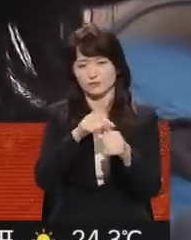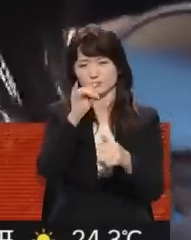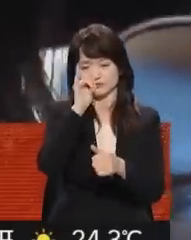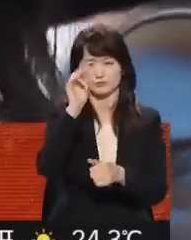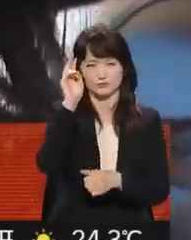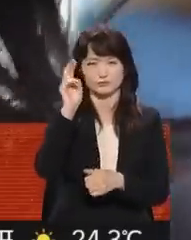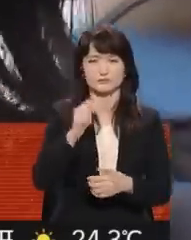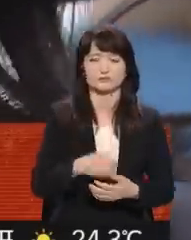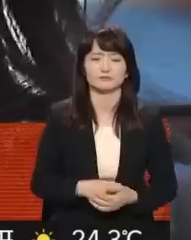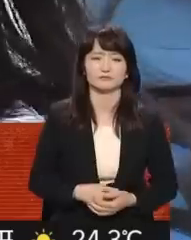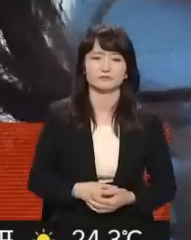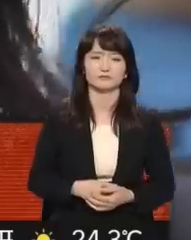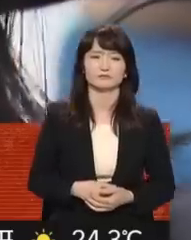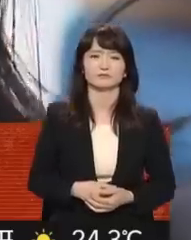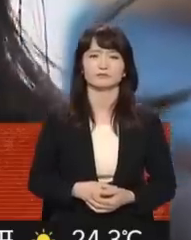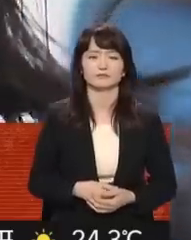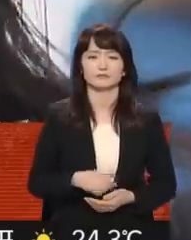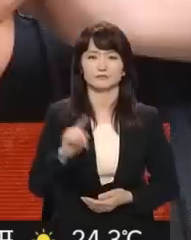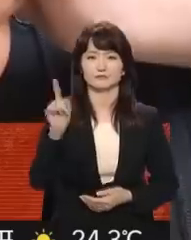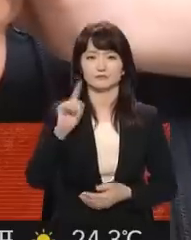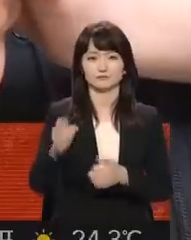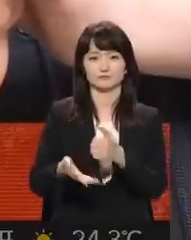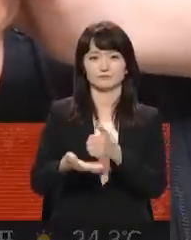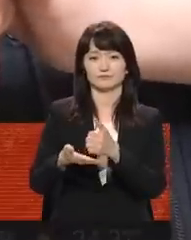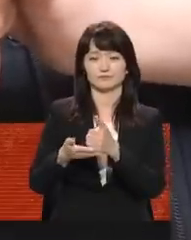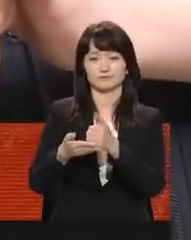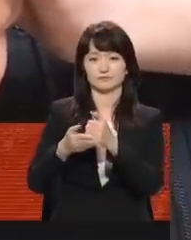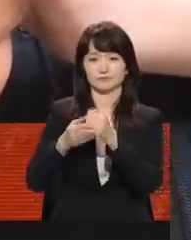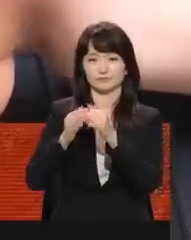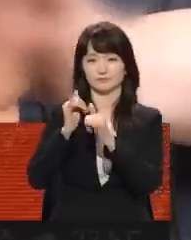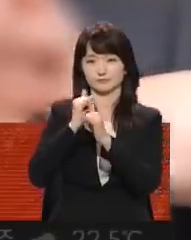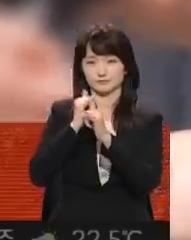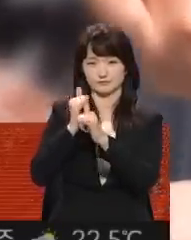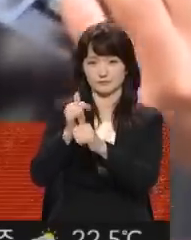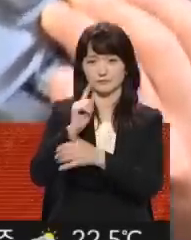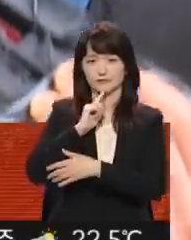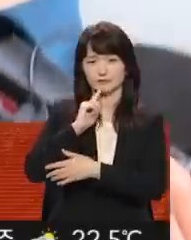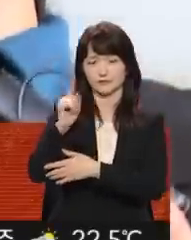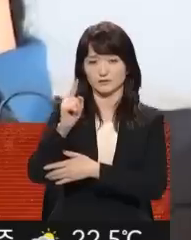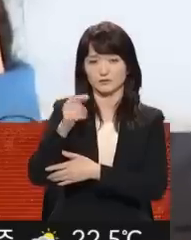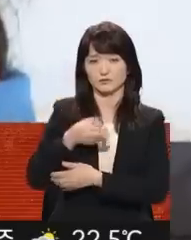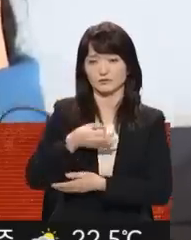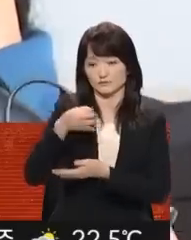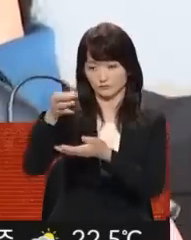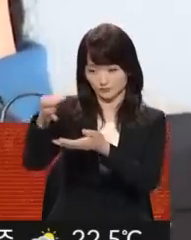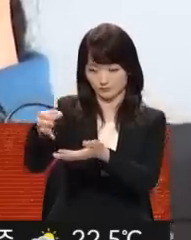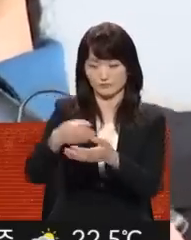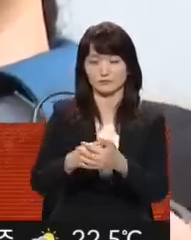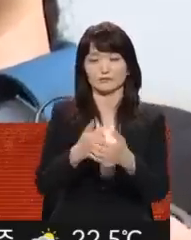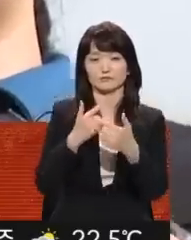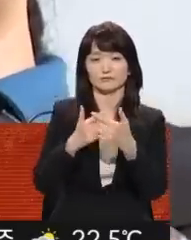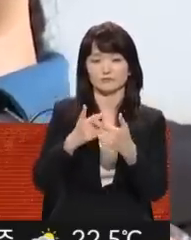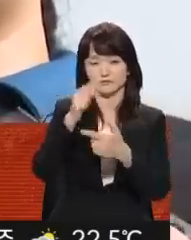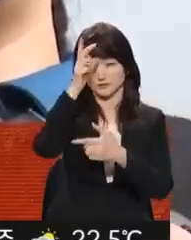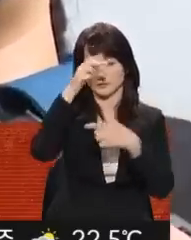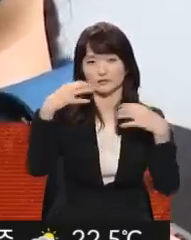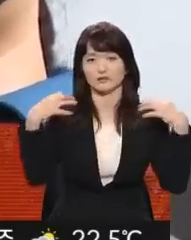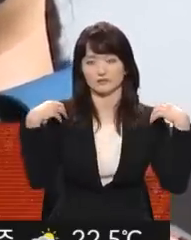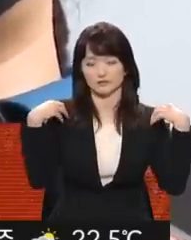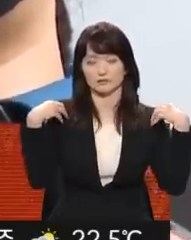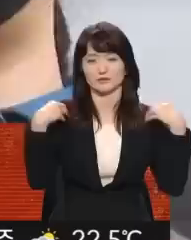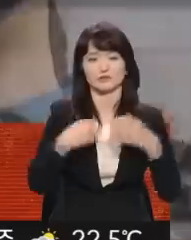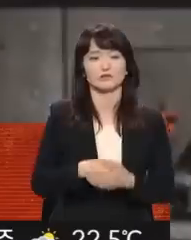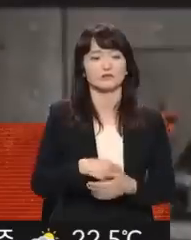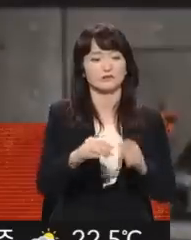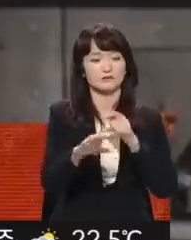자 뭐가 됐든 표창장 신고 포상금 지급이 된다고요 자 부산 경찰청에서 택시